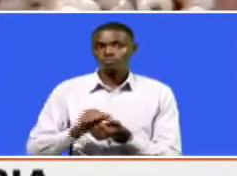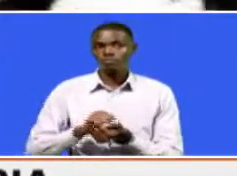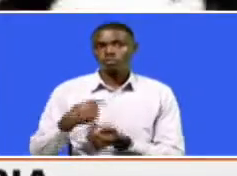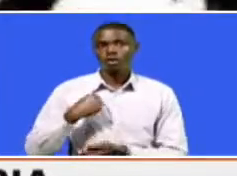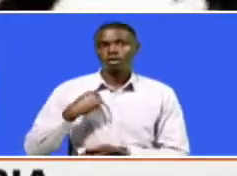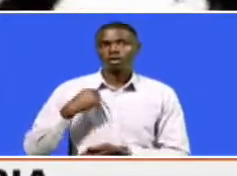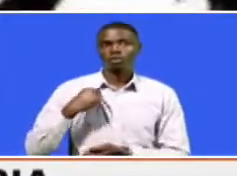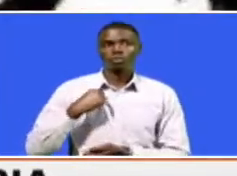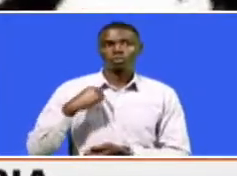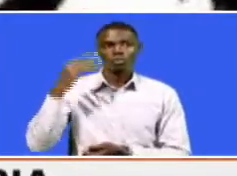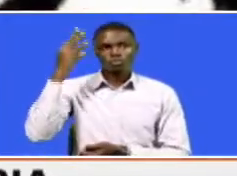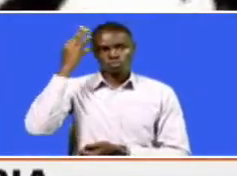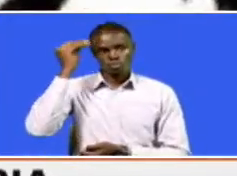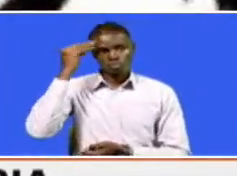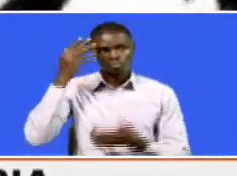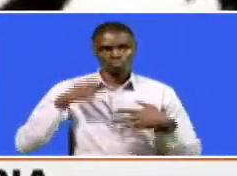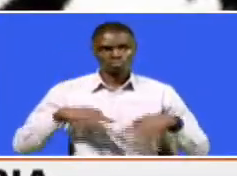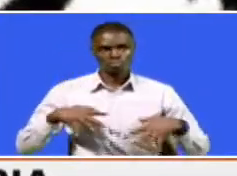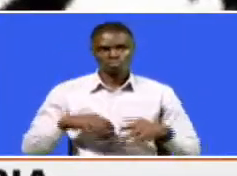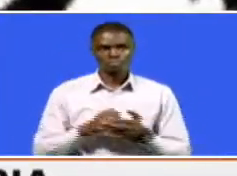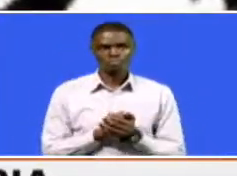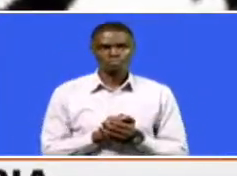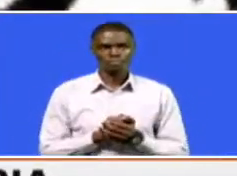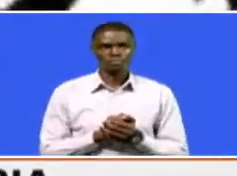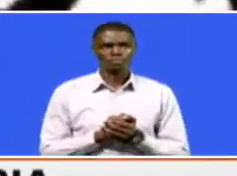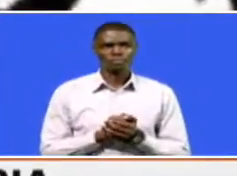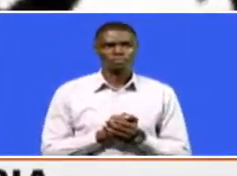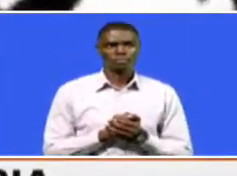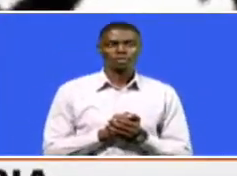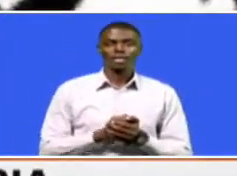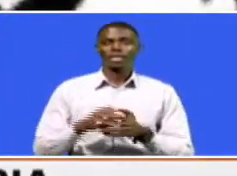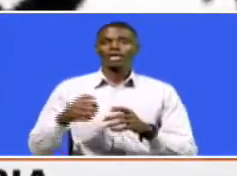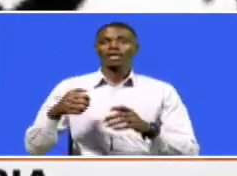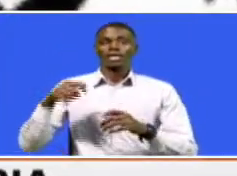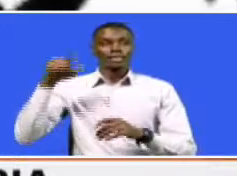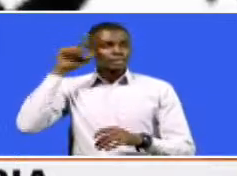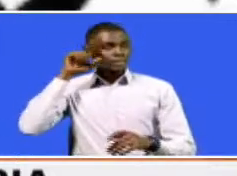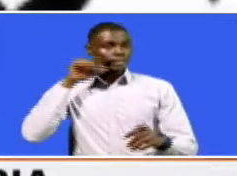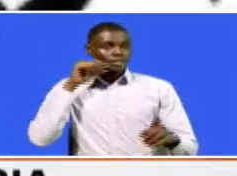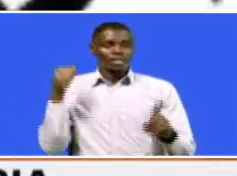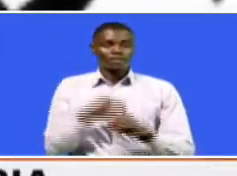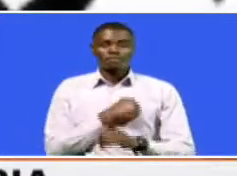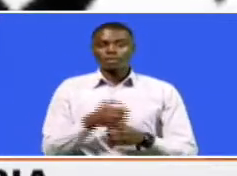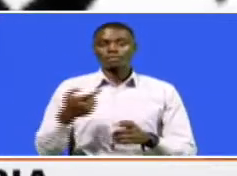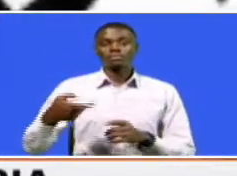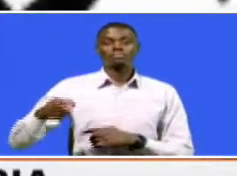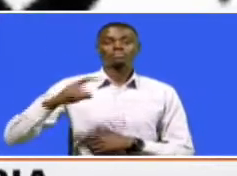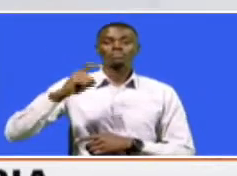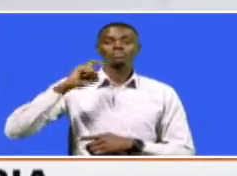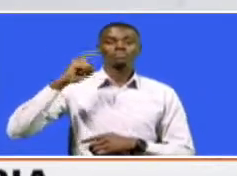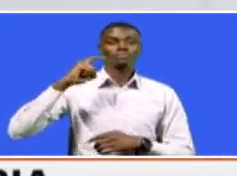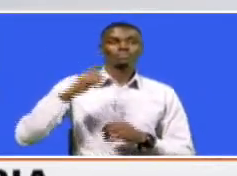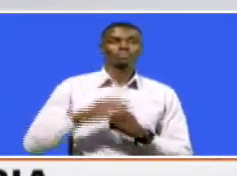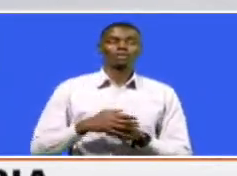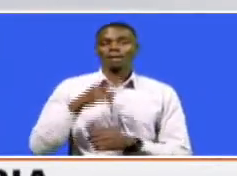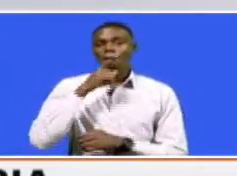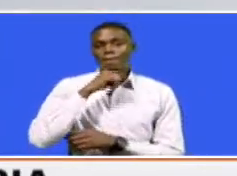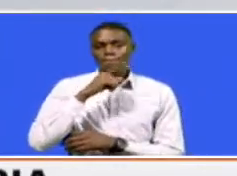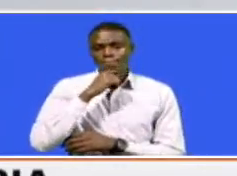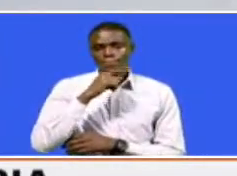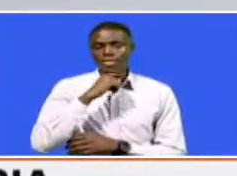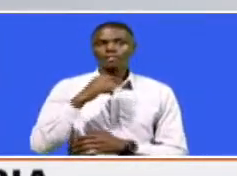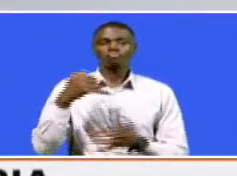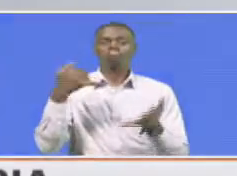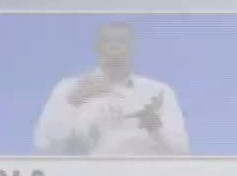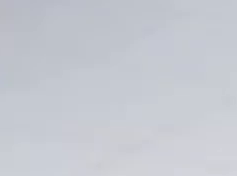nguo wa Somali sili. Vitendo vya dhuluma za kijinsia na kingono vikizidi kuongezeka kila uchao, wanaume wakiwa